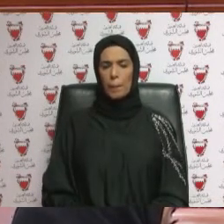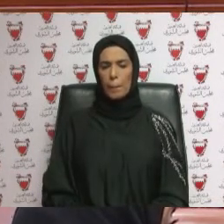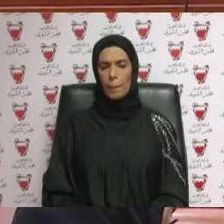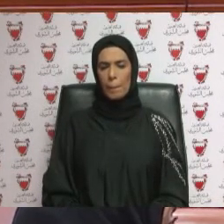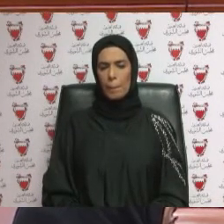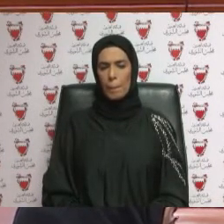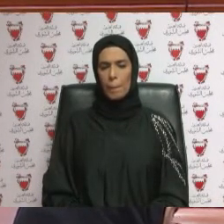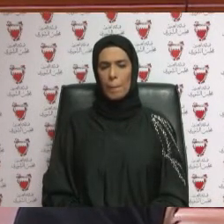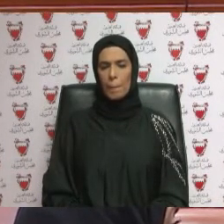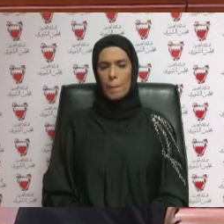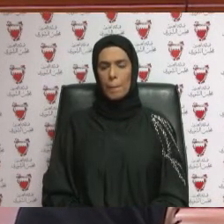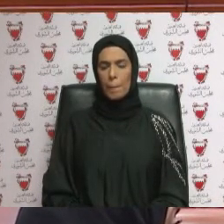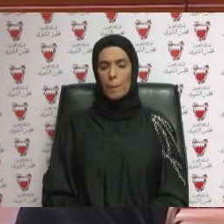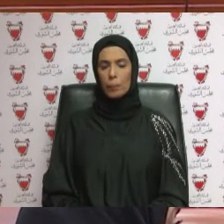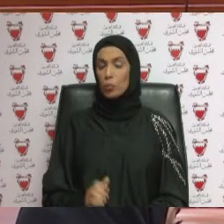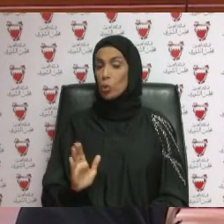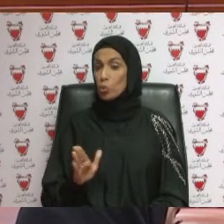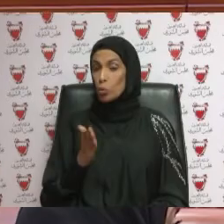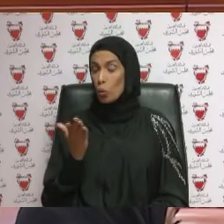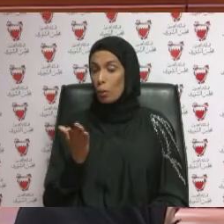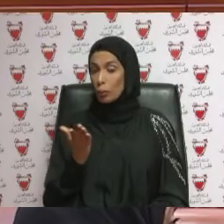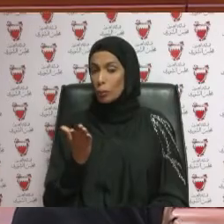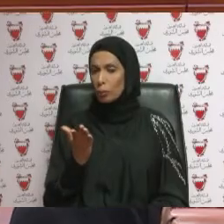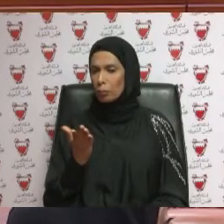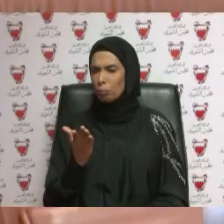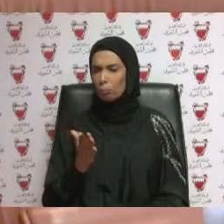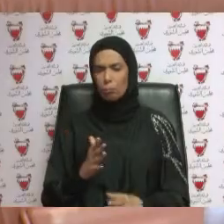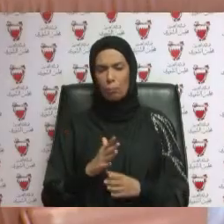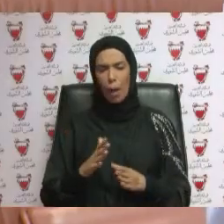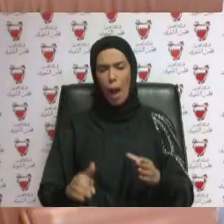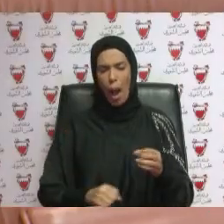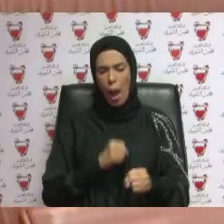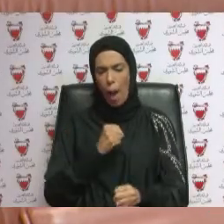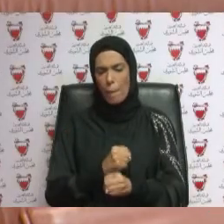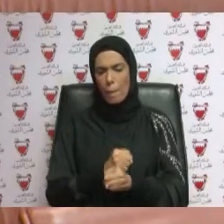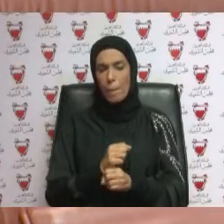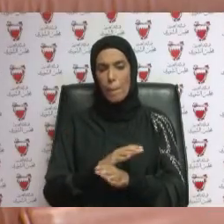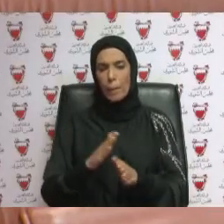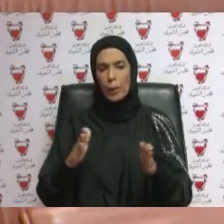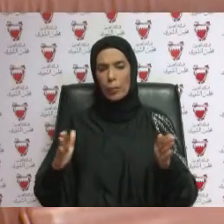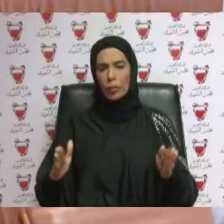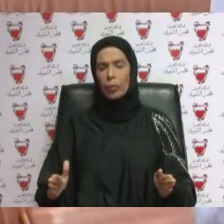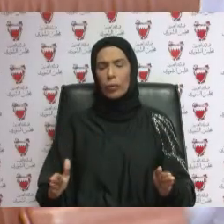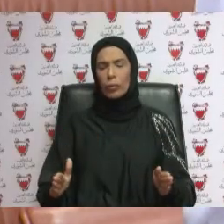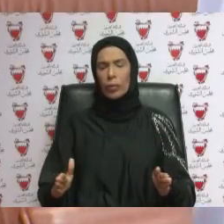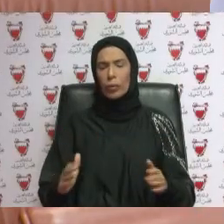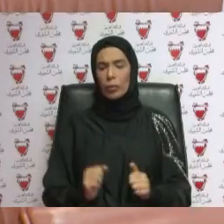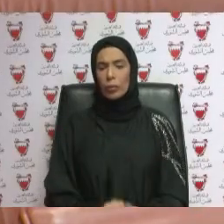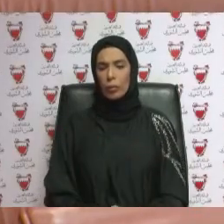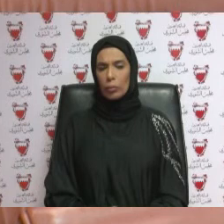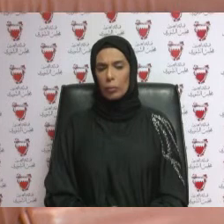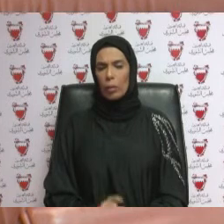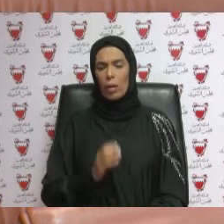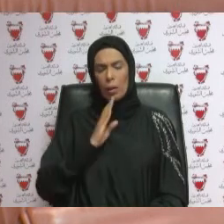جاء ذلك عن طريق مخاض كبير، لقد لعبت دورا كبيرا جدا